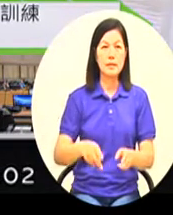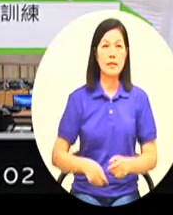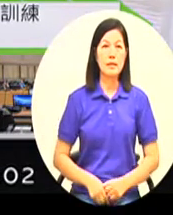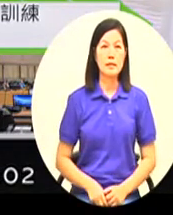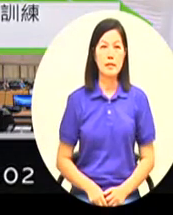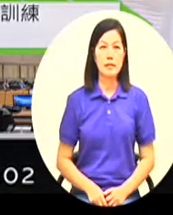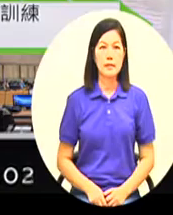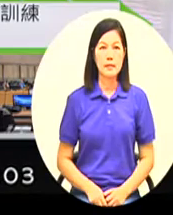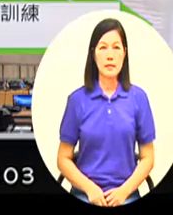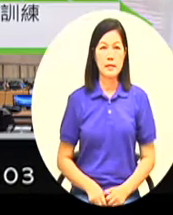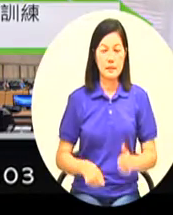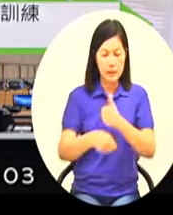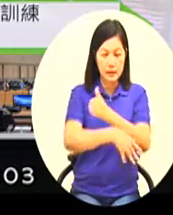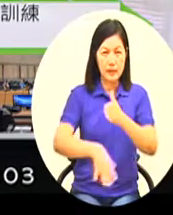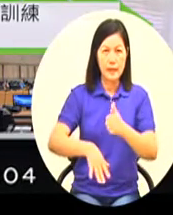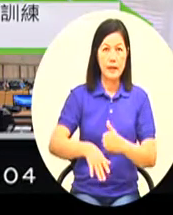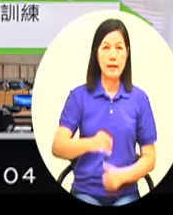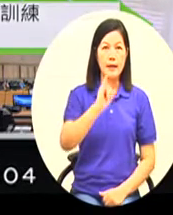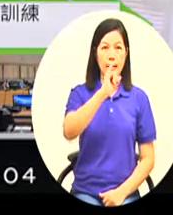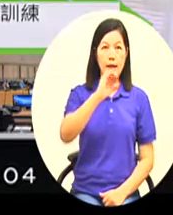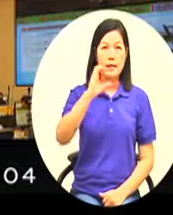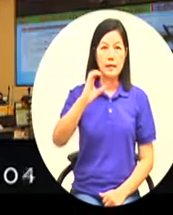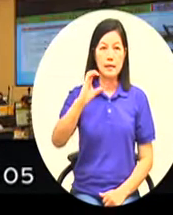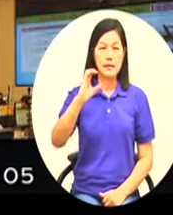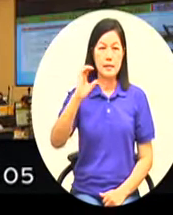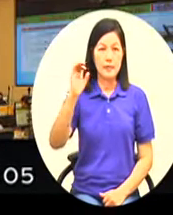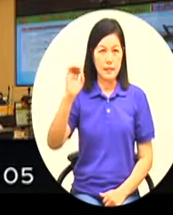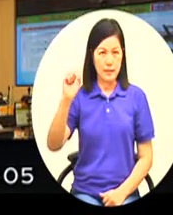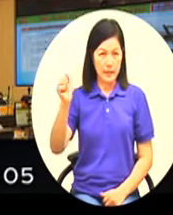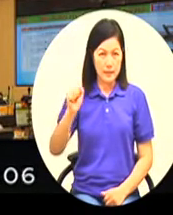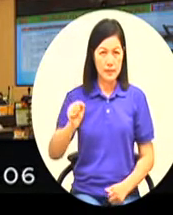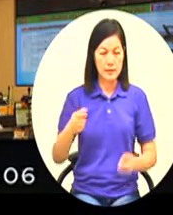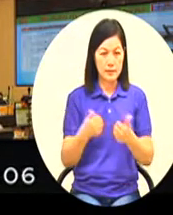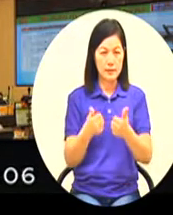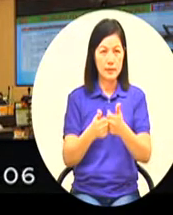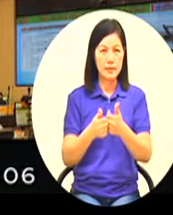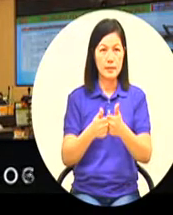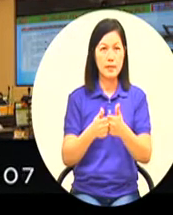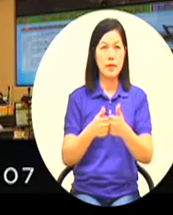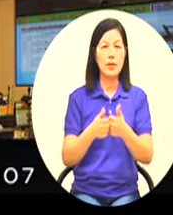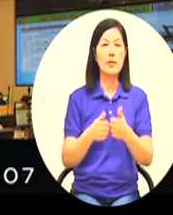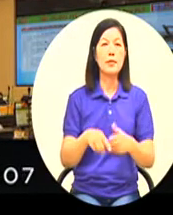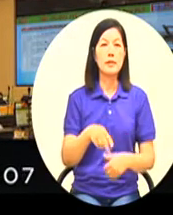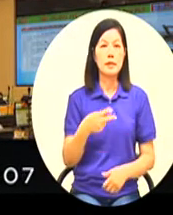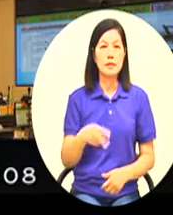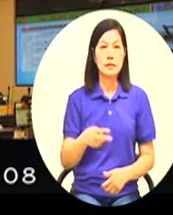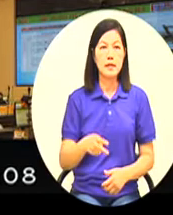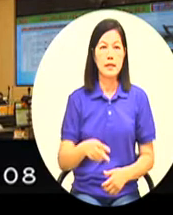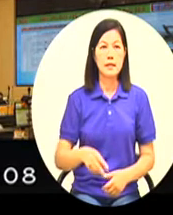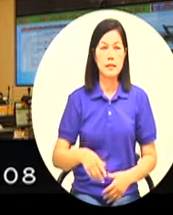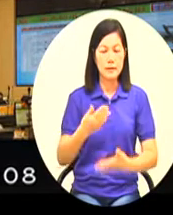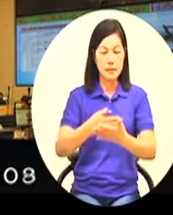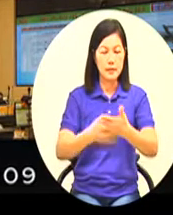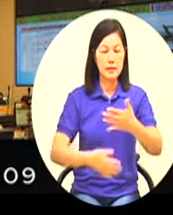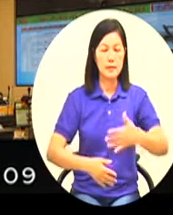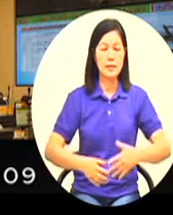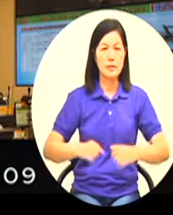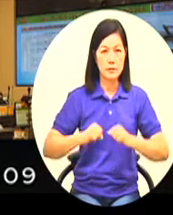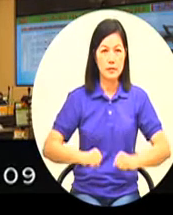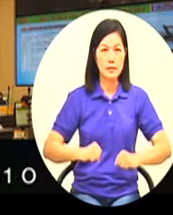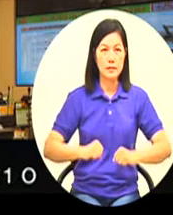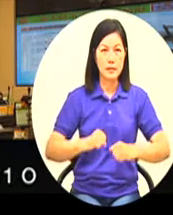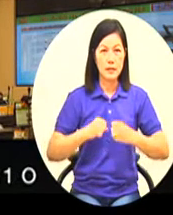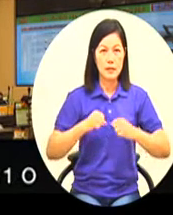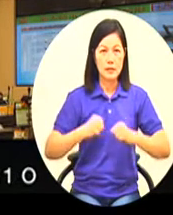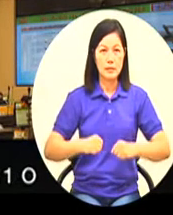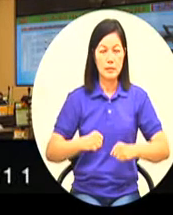挥体系 ICS 的研讨会，降低灾害冲击，减少市民生命财产损失，掌握汛期前本